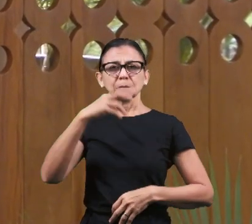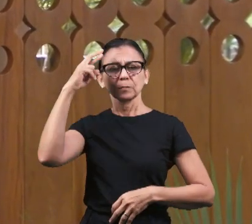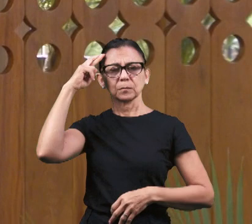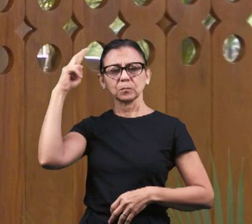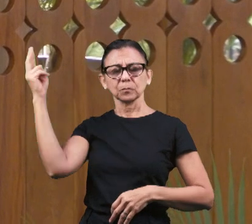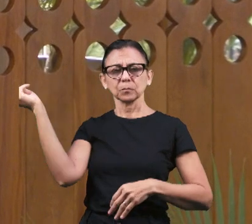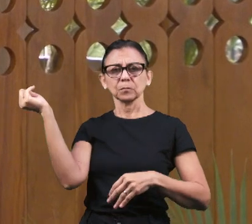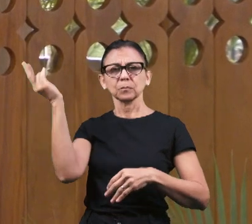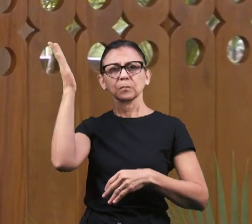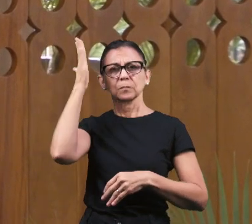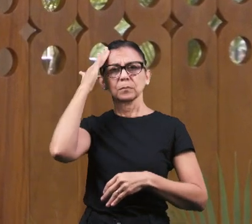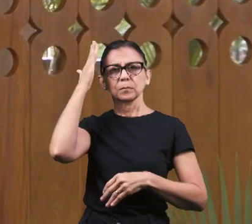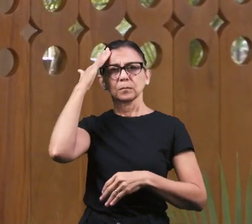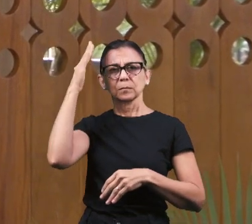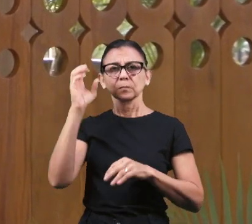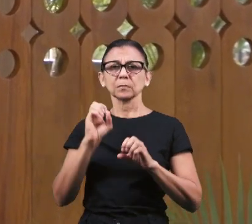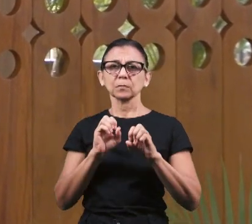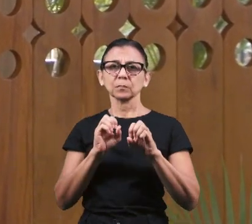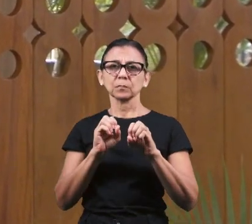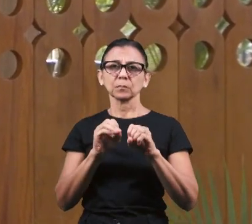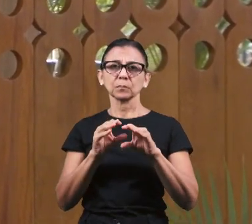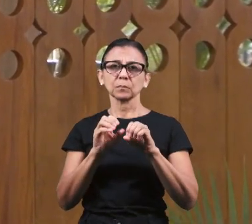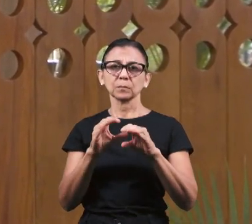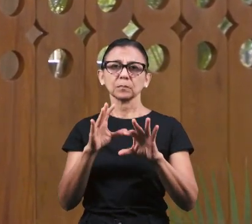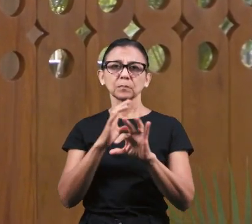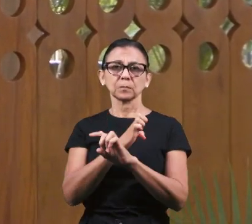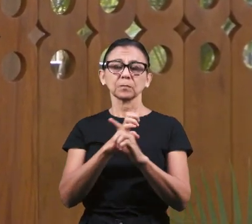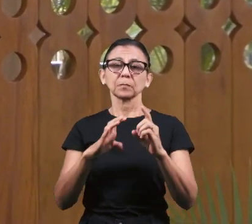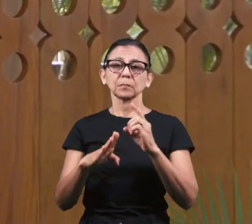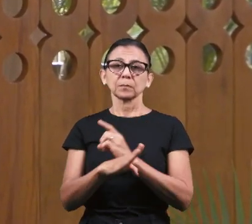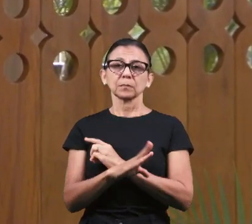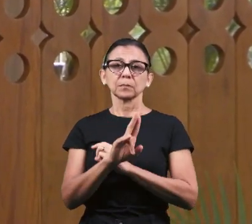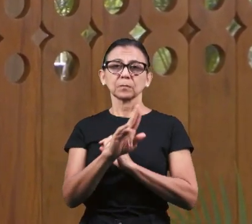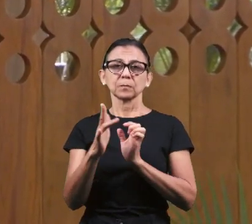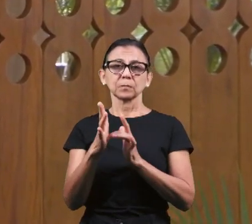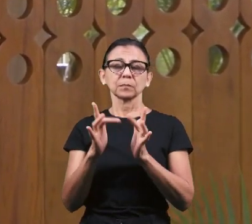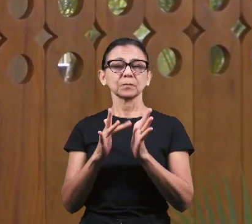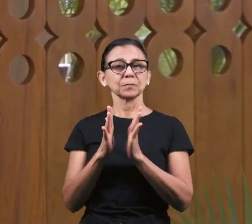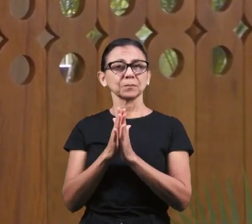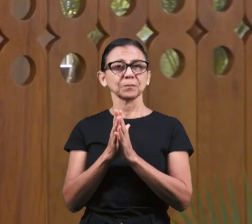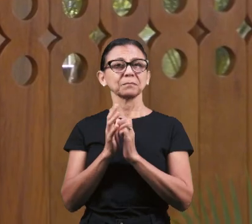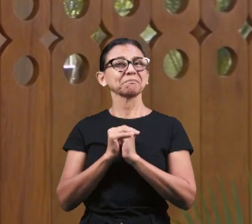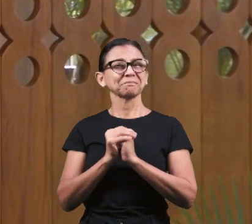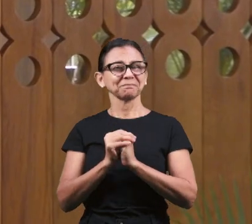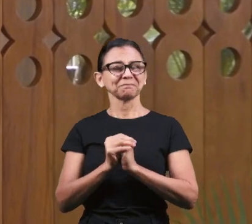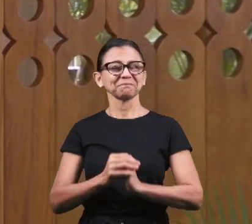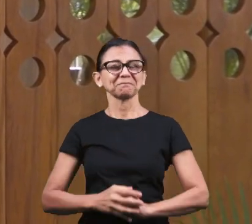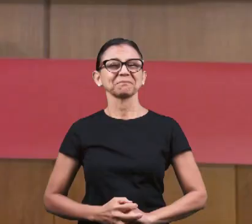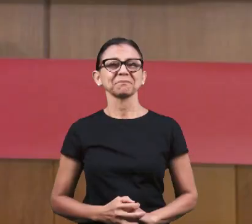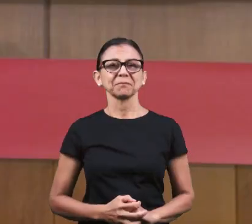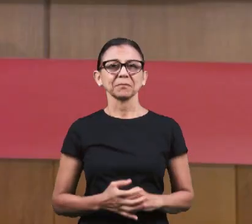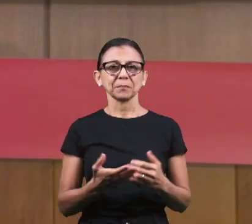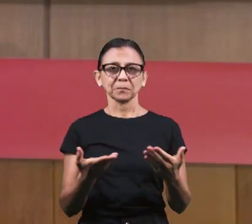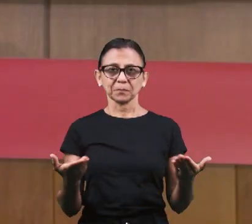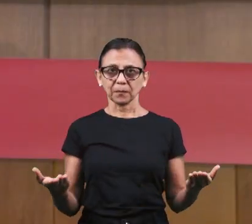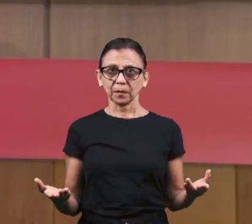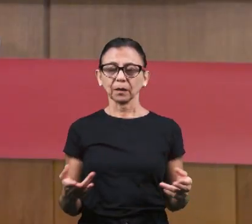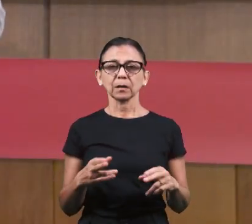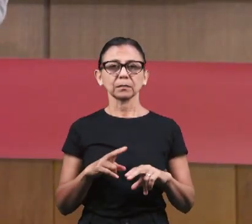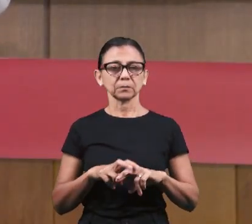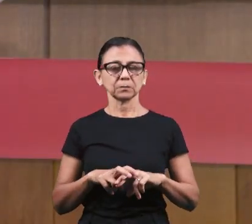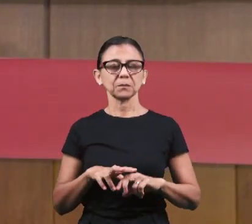enseignement dans cette école biblique dominicale. Ça, c'est la prière que nous la faisons dans le nom du Seigneur Jésus. Amen. Amen. Tous peuvent